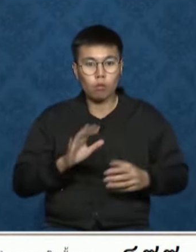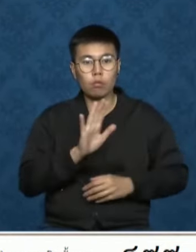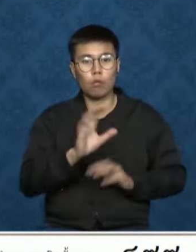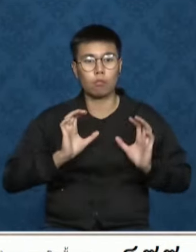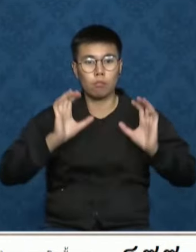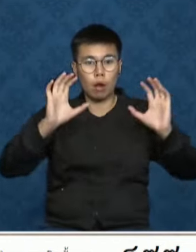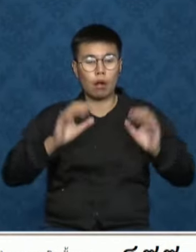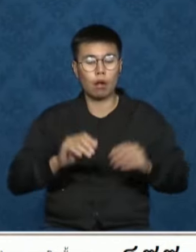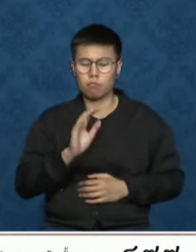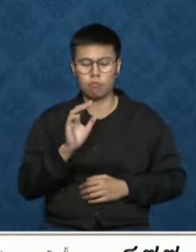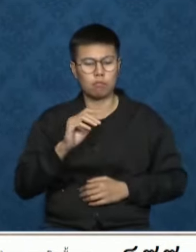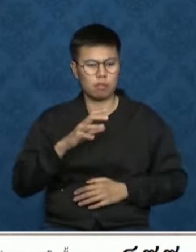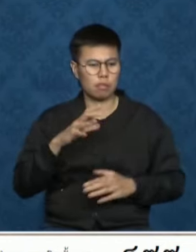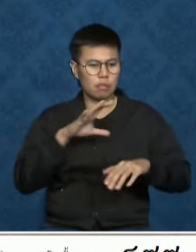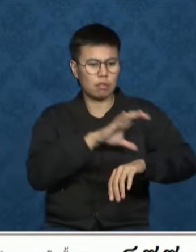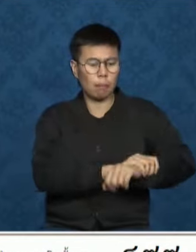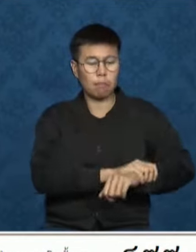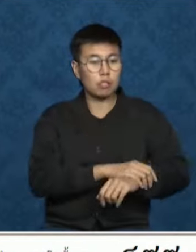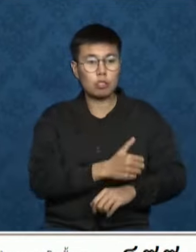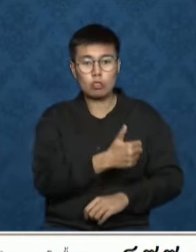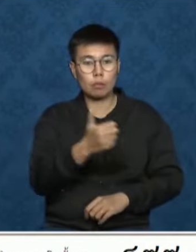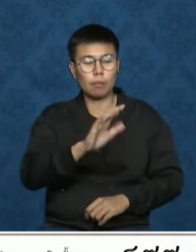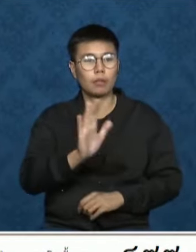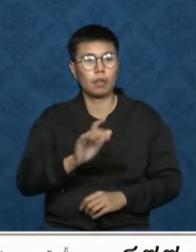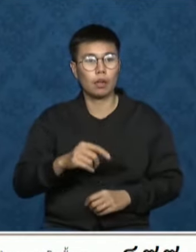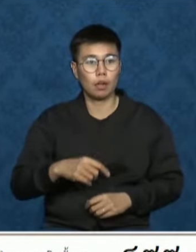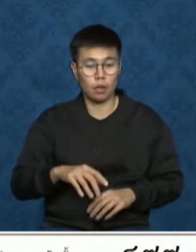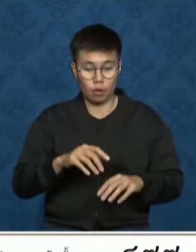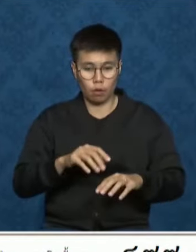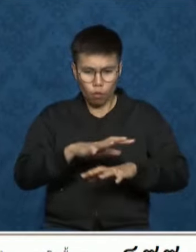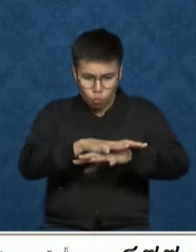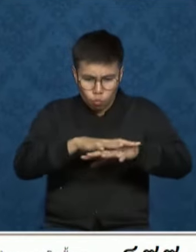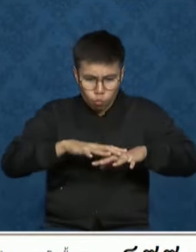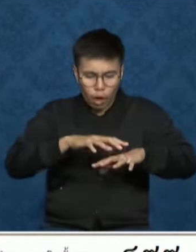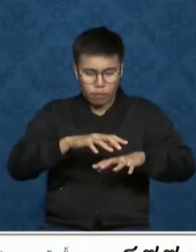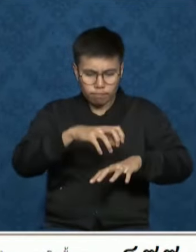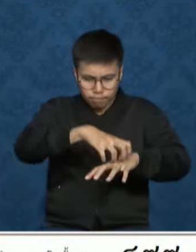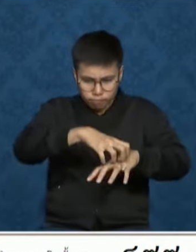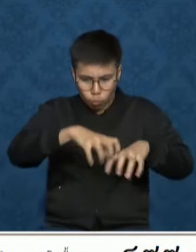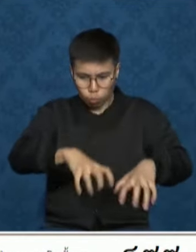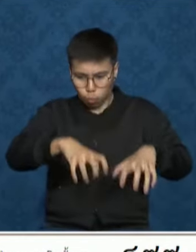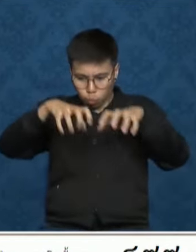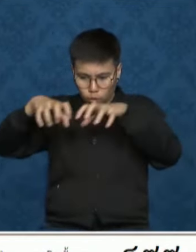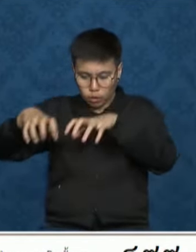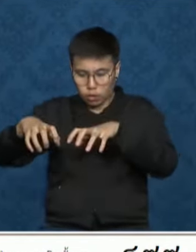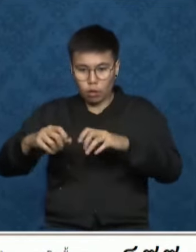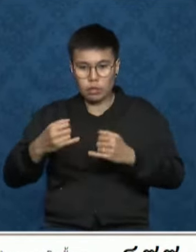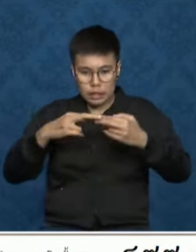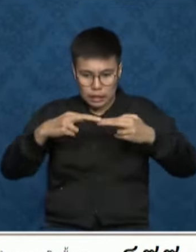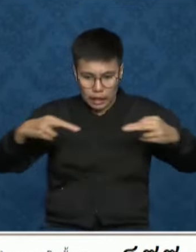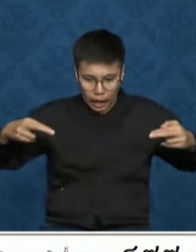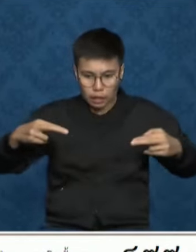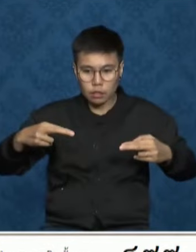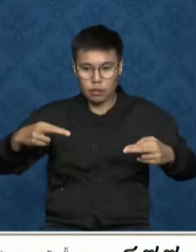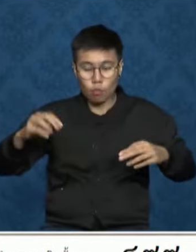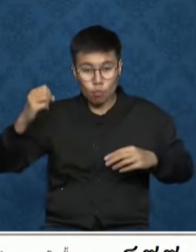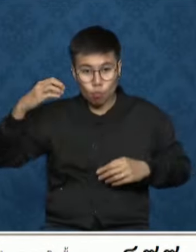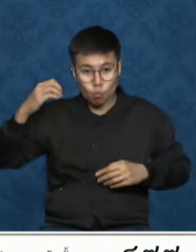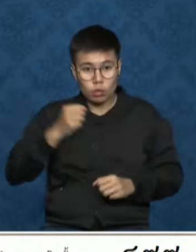ไม่ตไปจอยอใหทาชจับโจรทเปขโมยฝานระใน้ำขโมยสายไฟขโมยสายทแดงโ